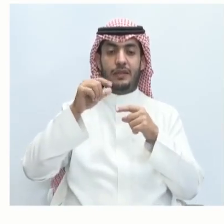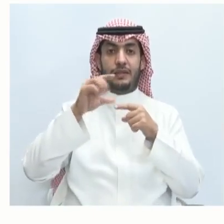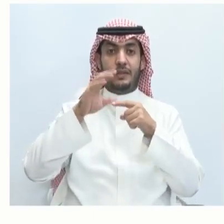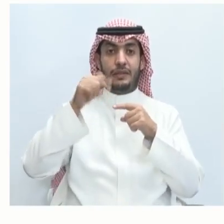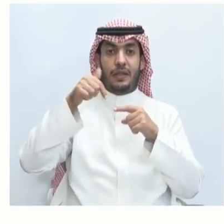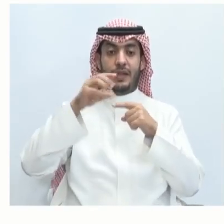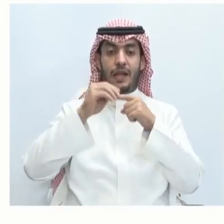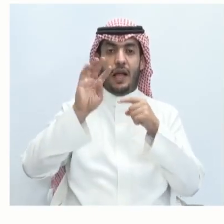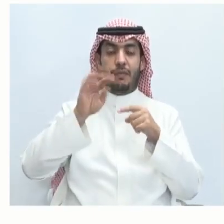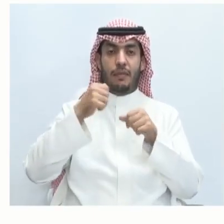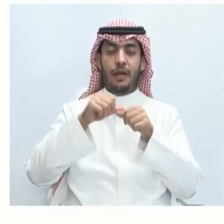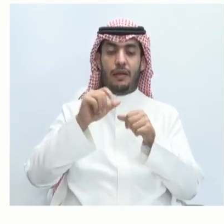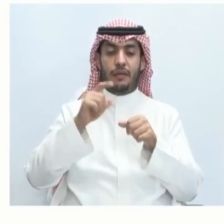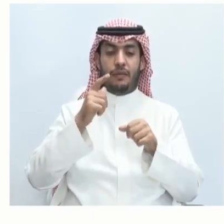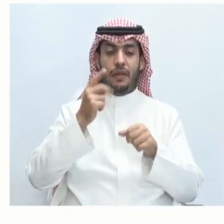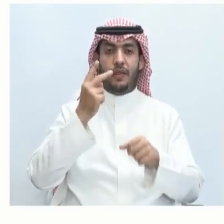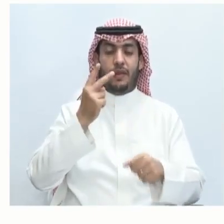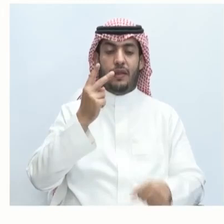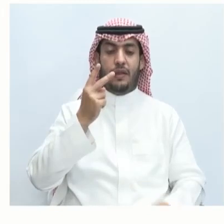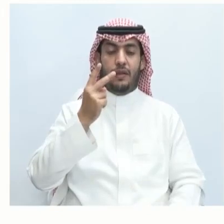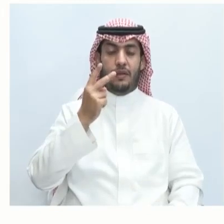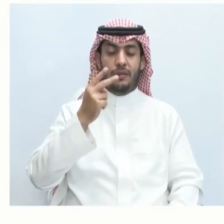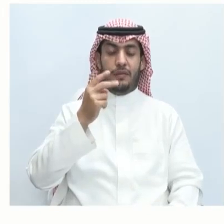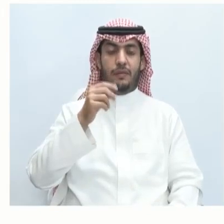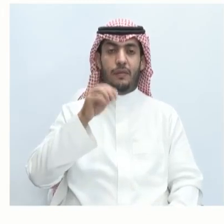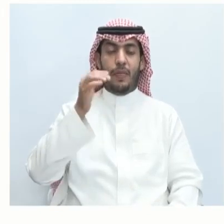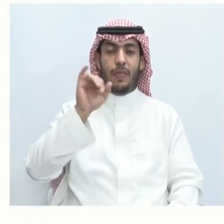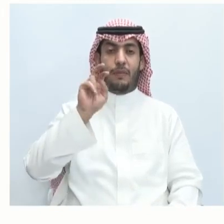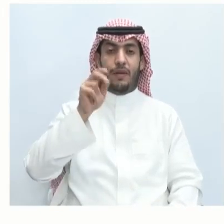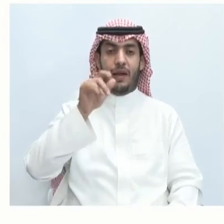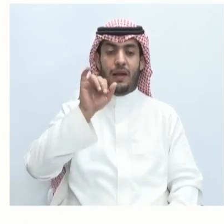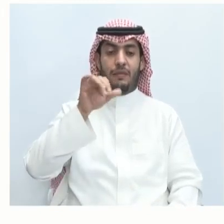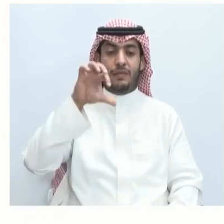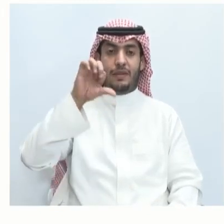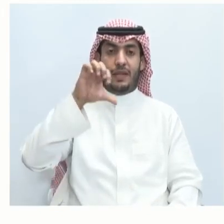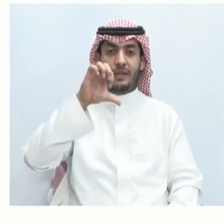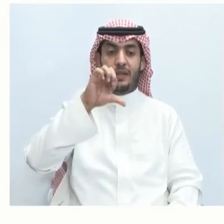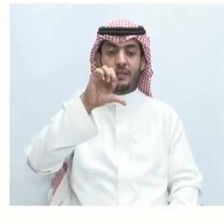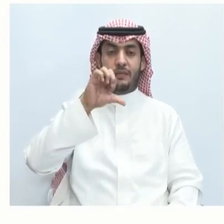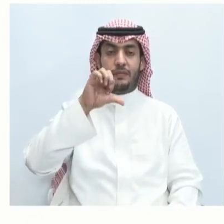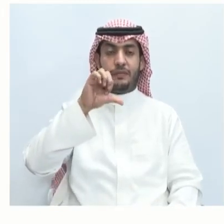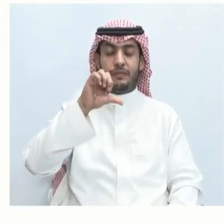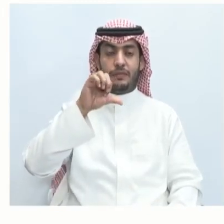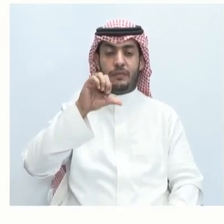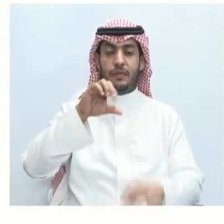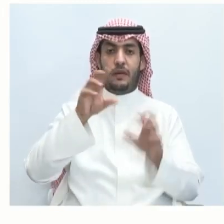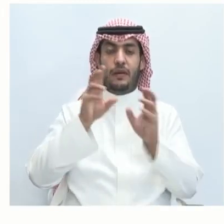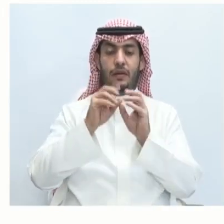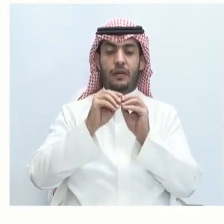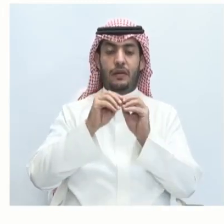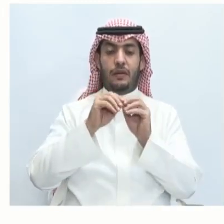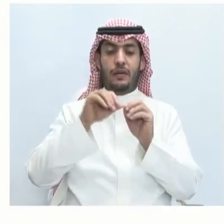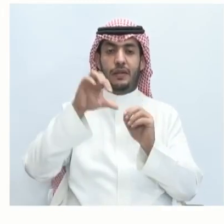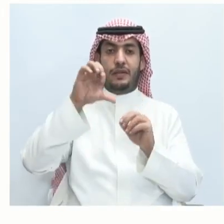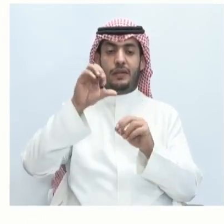كم يتبقى يتبقى اثنان طيب المقام هنا تسعه والمقام هنا تسعه كم سيكون المقام